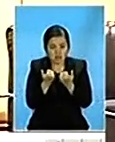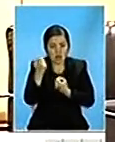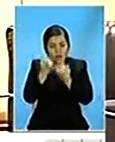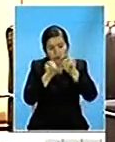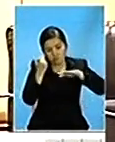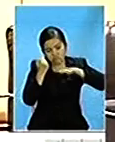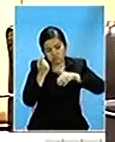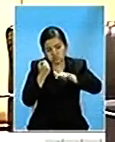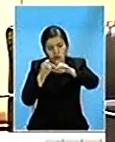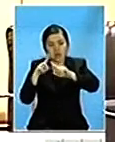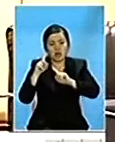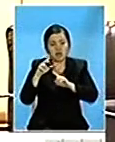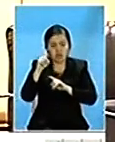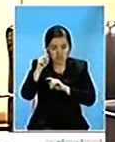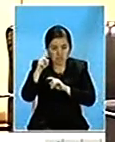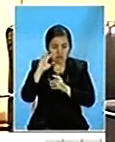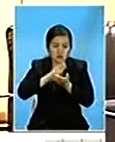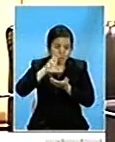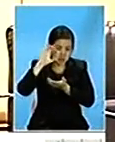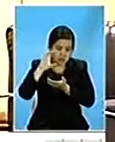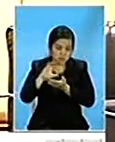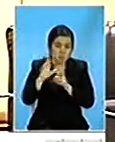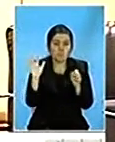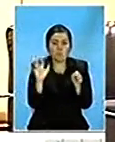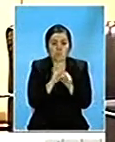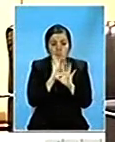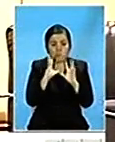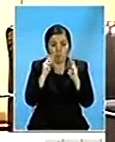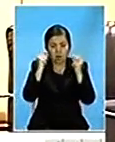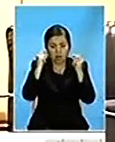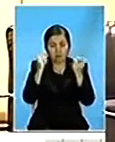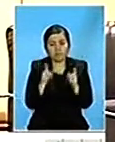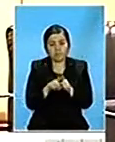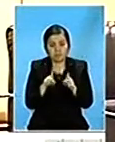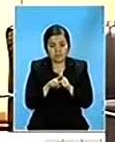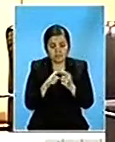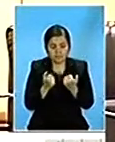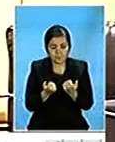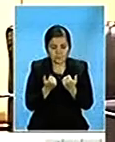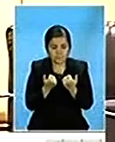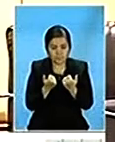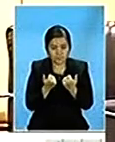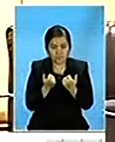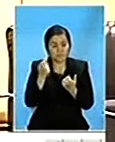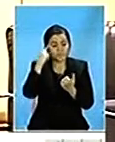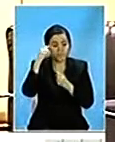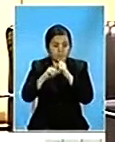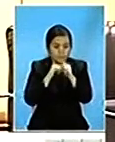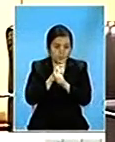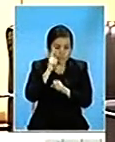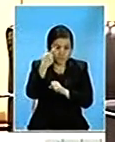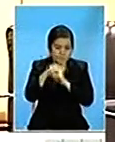างงบประมาณก็สิ้นปีพอดีขณะนี้ก็จะขึ้นงบประมาณ